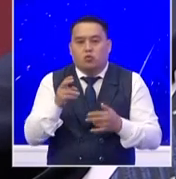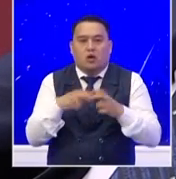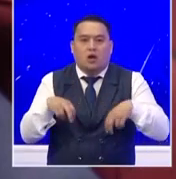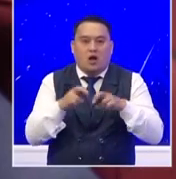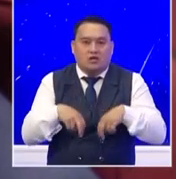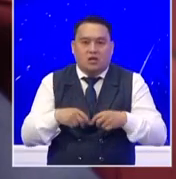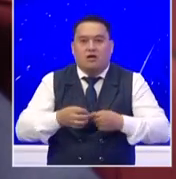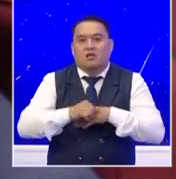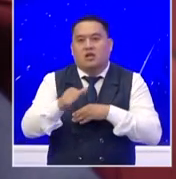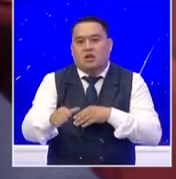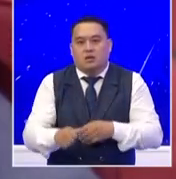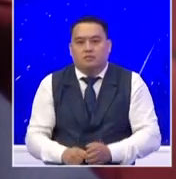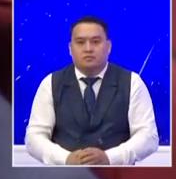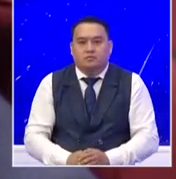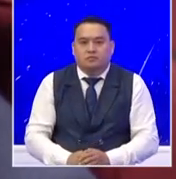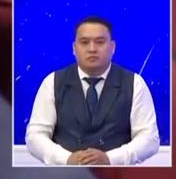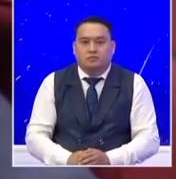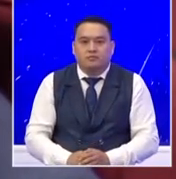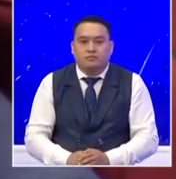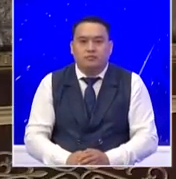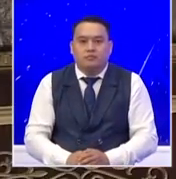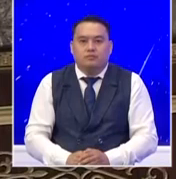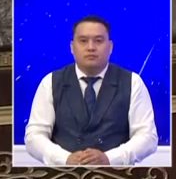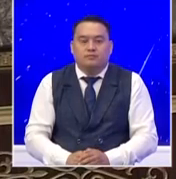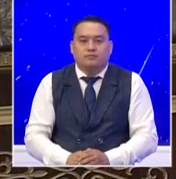рассматриваться отдельно, говорят эксперты.